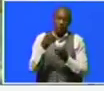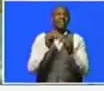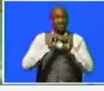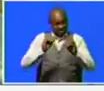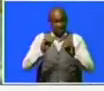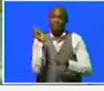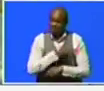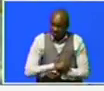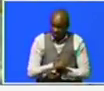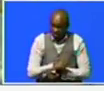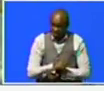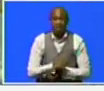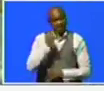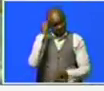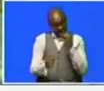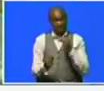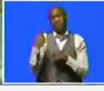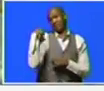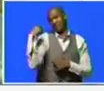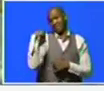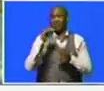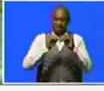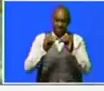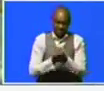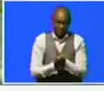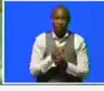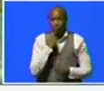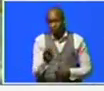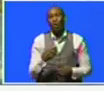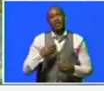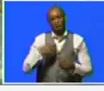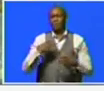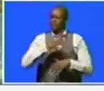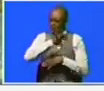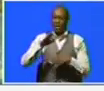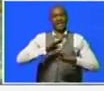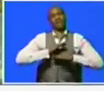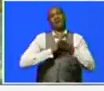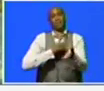tushawatrain. Training ya mwisho tulifanya jana, kwa hivyo tuko na officials wa kutosha.